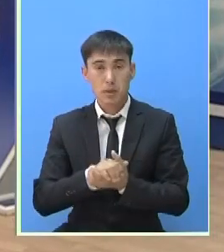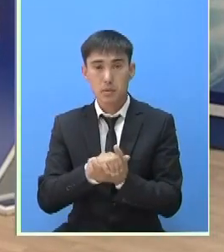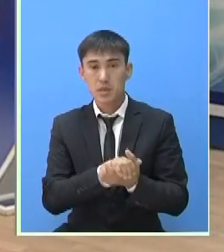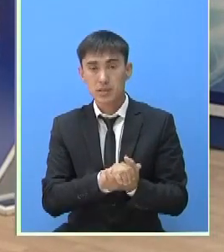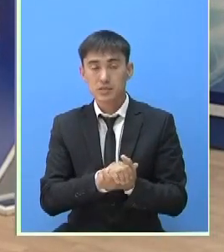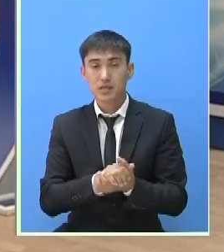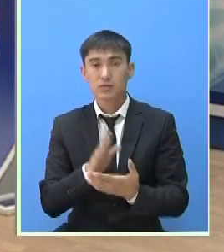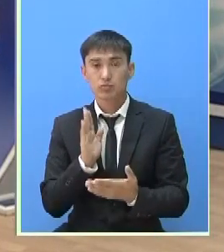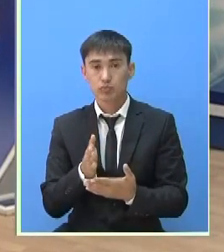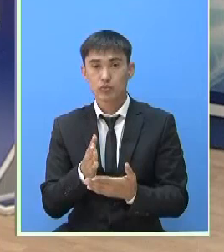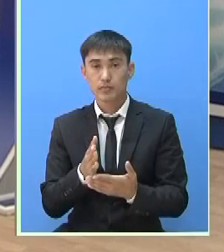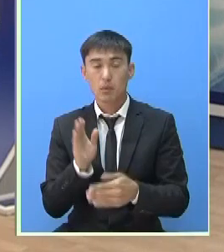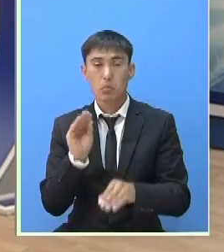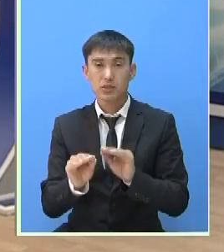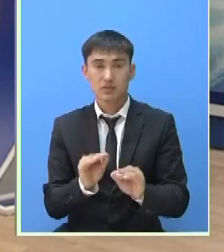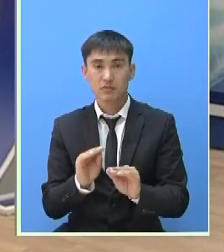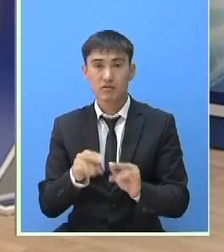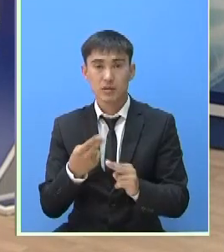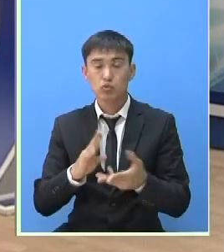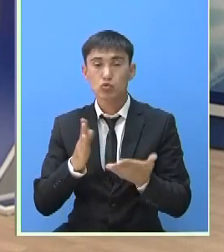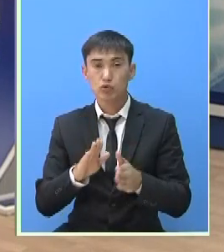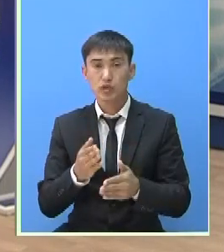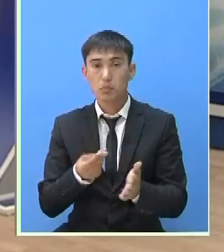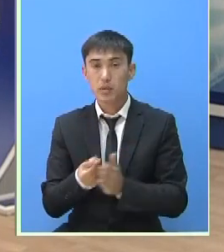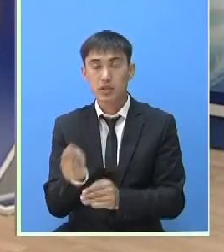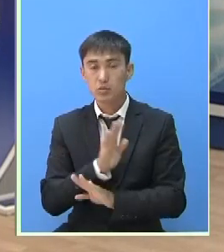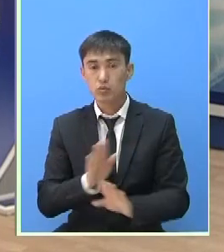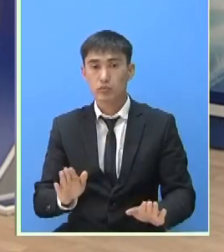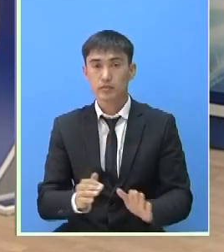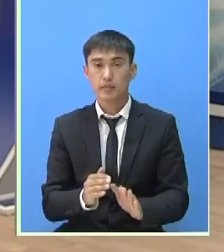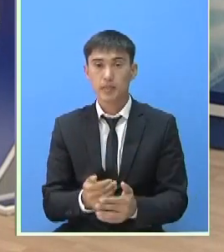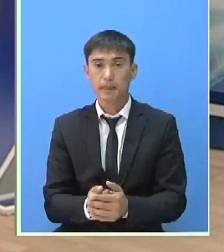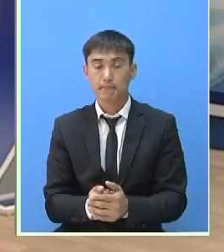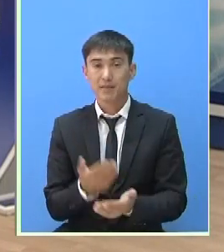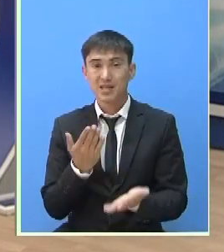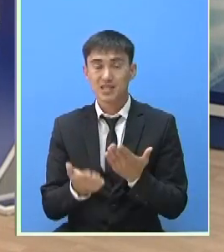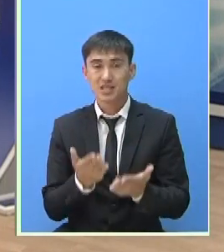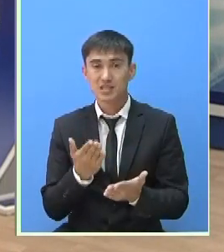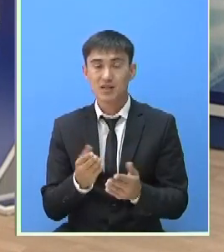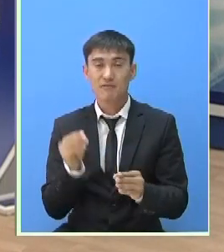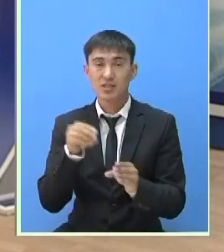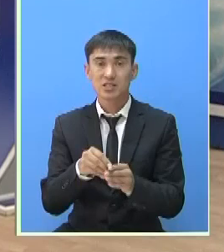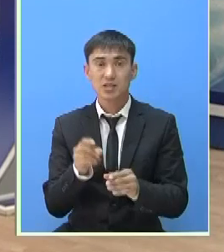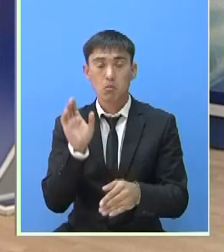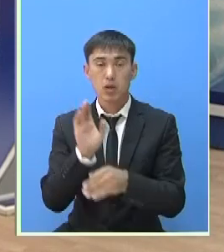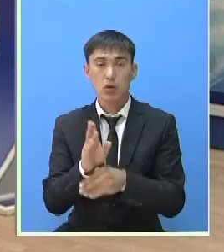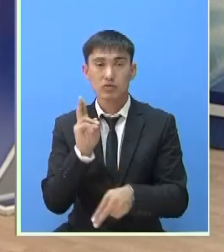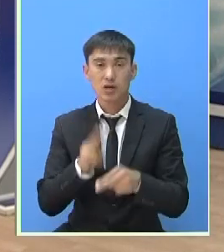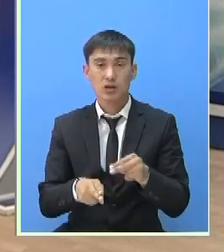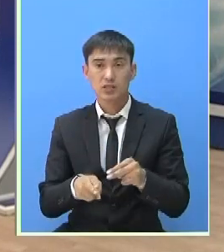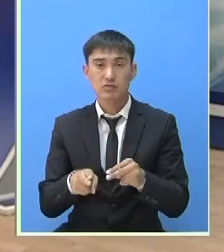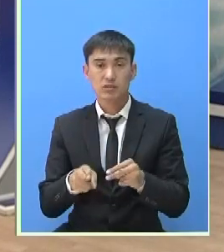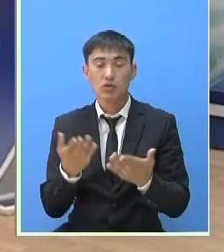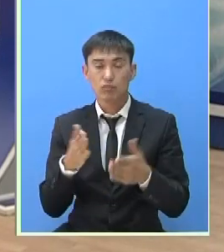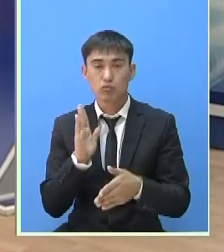вынесено было постановление, то в данном случае принудительный платеж не взыскивается. Но если вынесением приговора заканчивается дело, то в